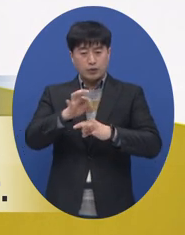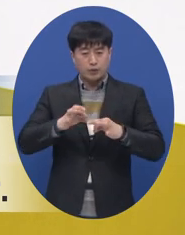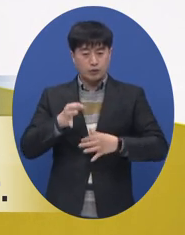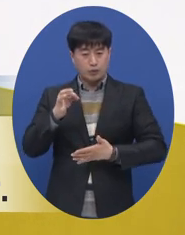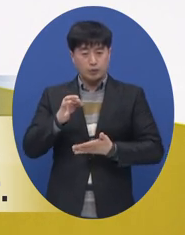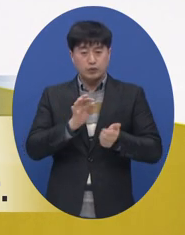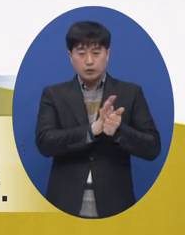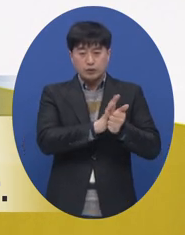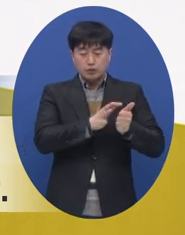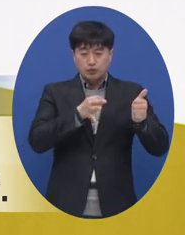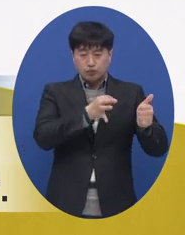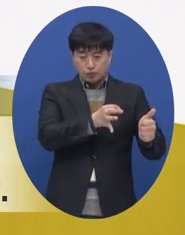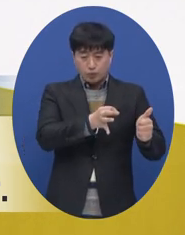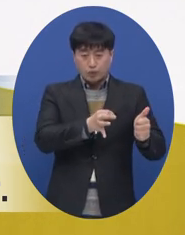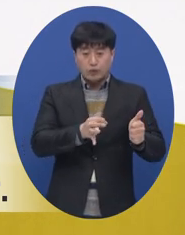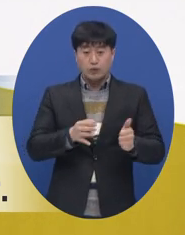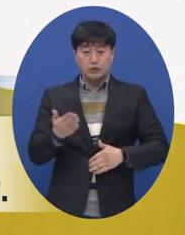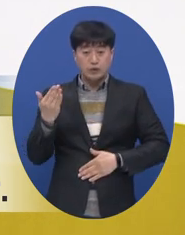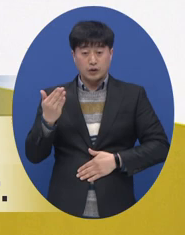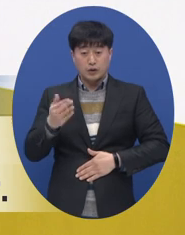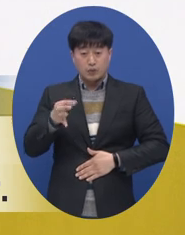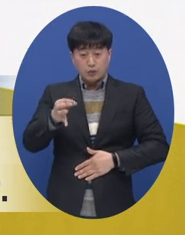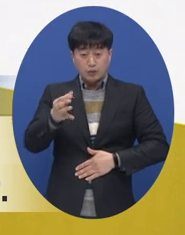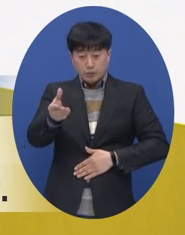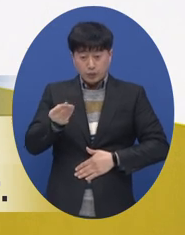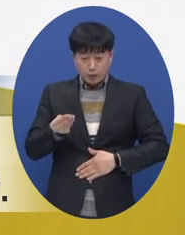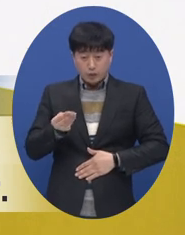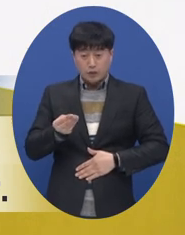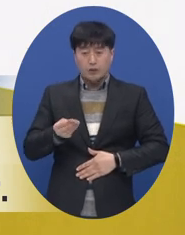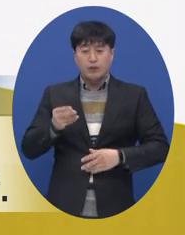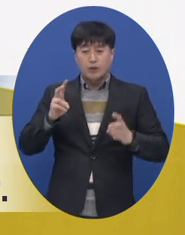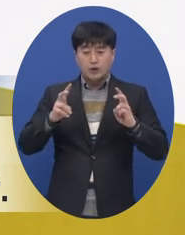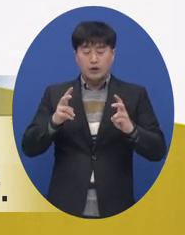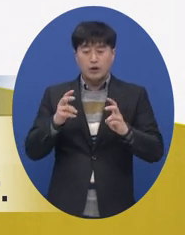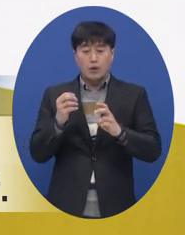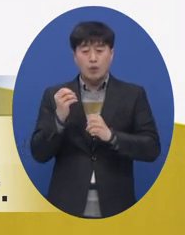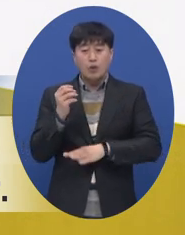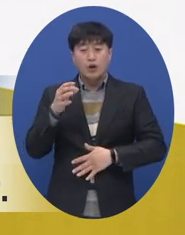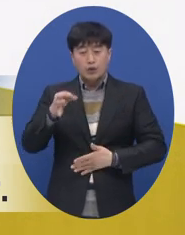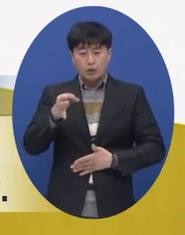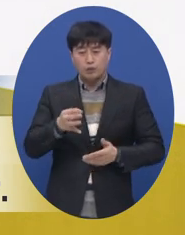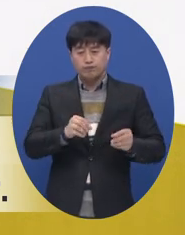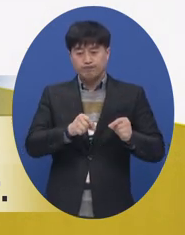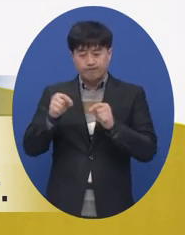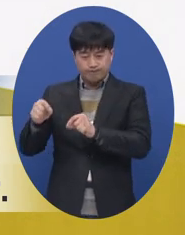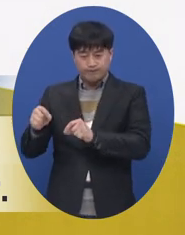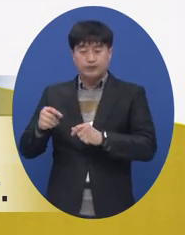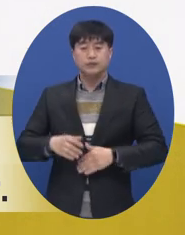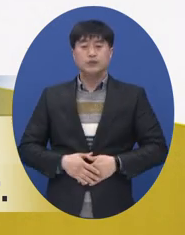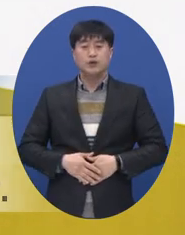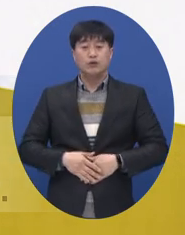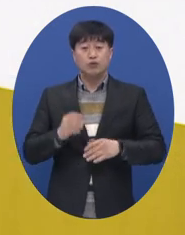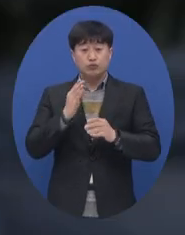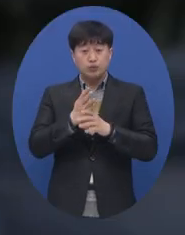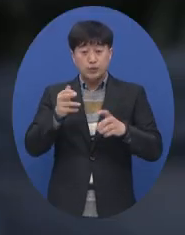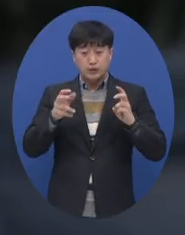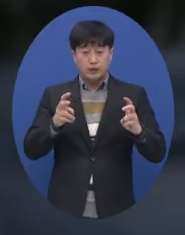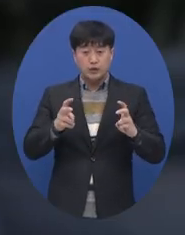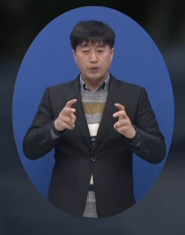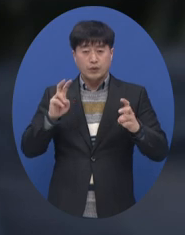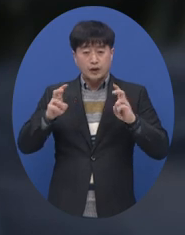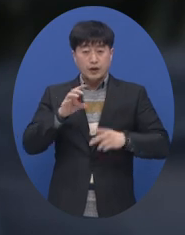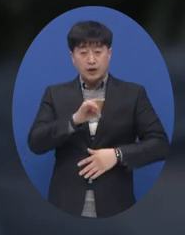특별전형 자금을 지원하고 기존 자금을 운제 받는 기업에게는 원금 상환을 유 해 주겠습니다